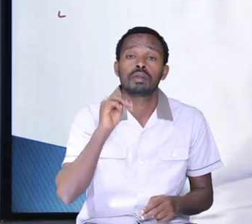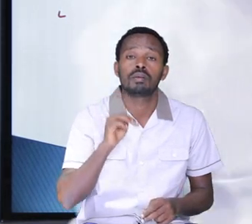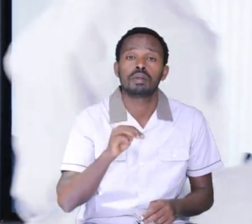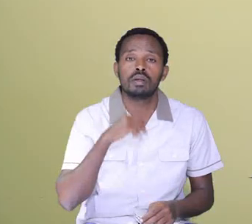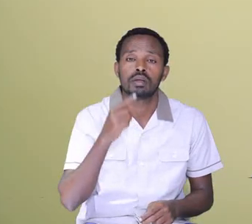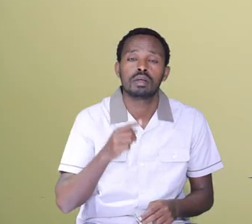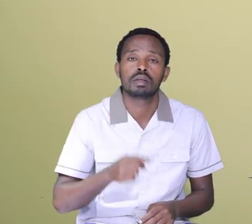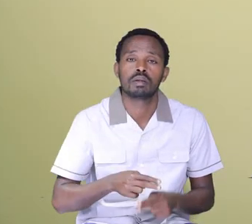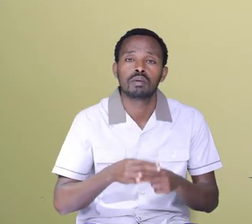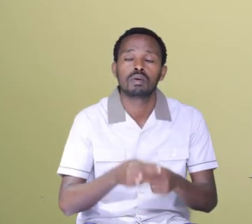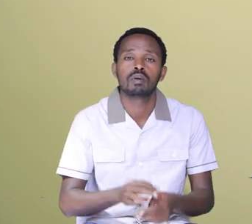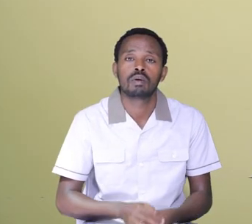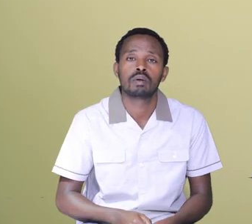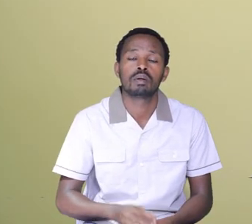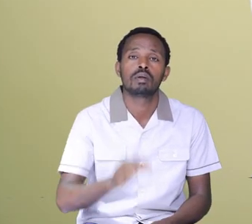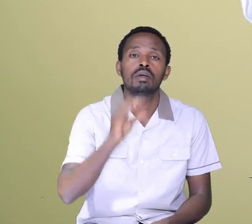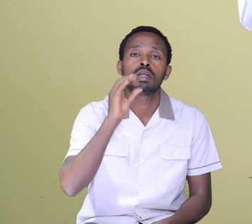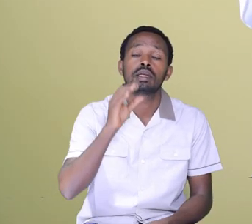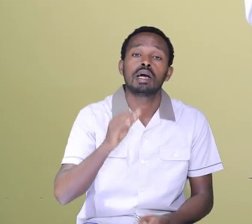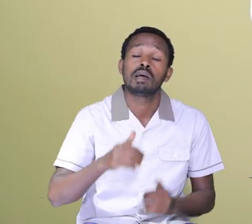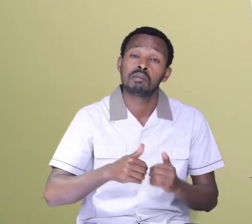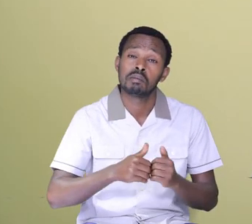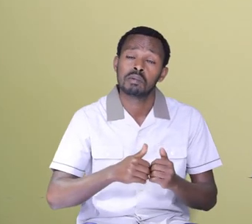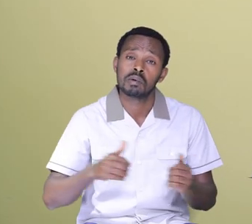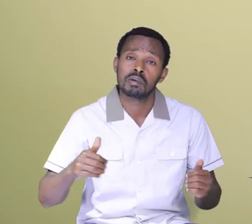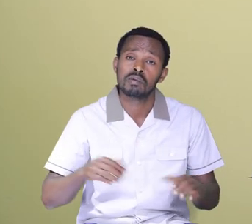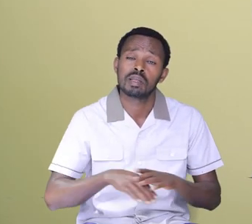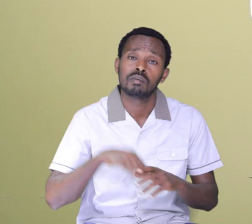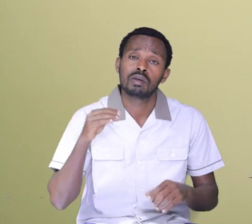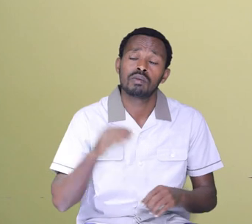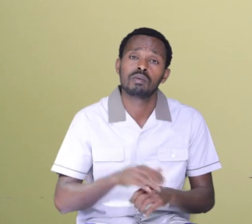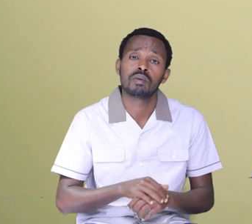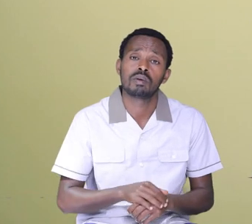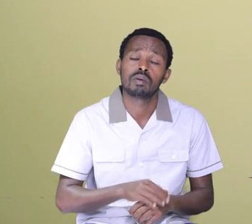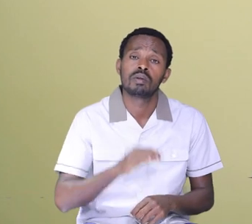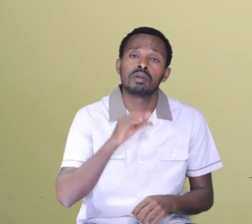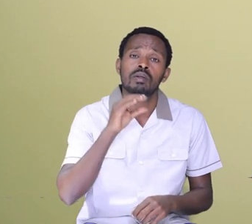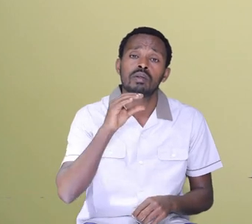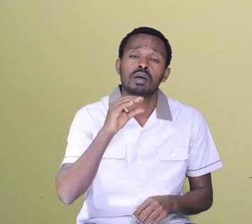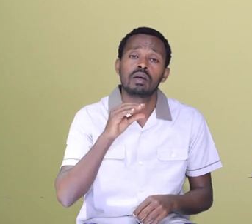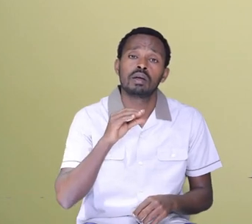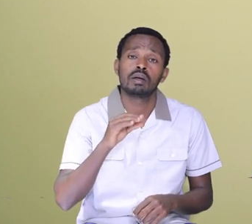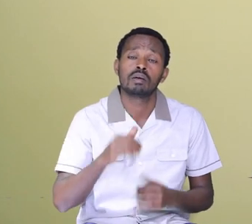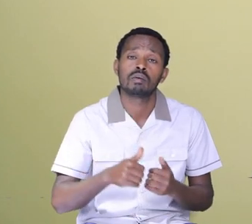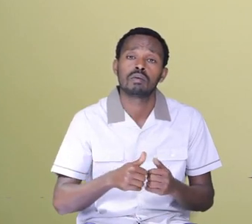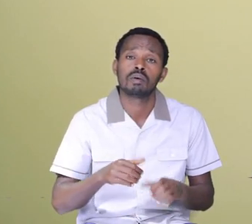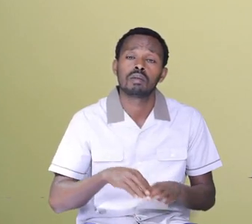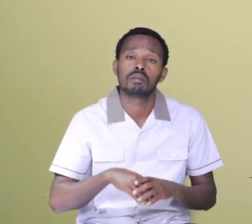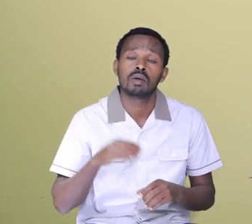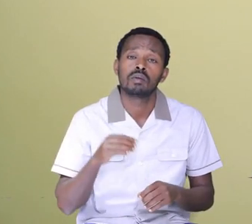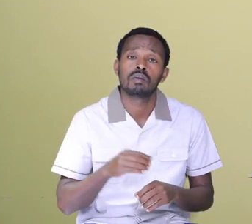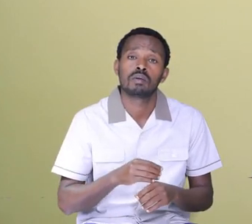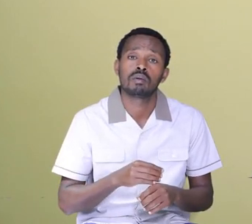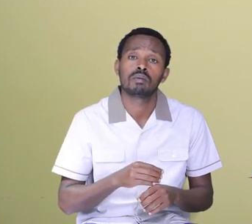jechuudha. Caa qofaatti baasuuf caan keenya barbaadamaa waan ta'eef caa qofaatti baasuuf gama lammaniin